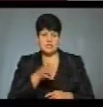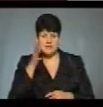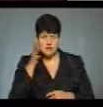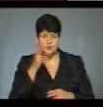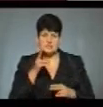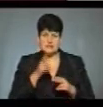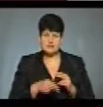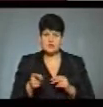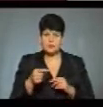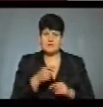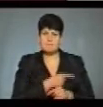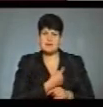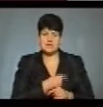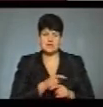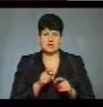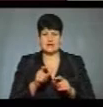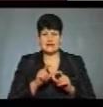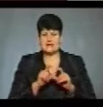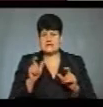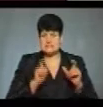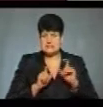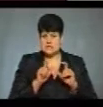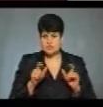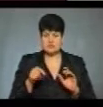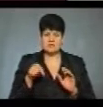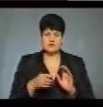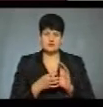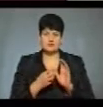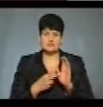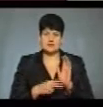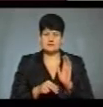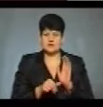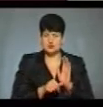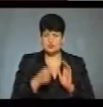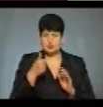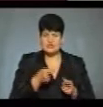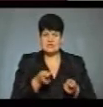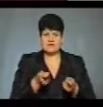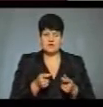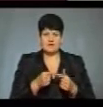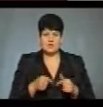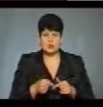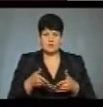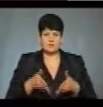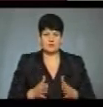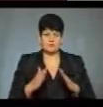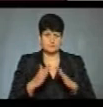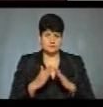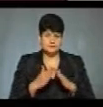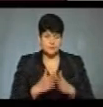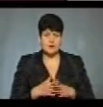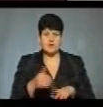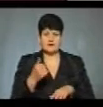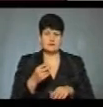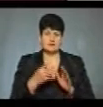Тернопільський медичний інститут. З 1986-го завідувач відділу пологового будинку у Тернополі. З жовтня 2003 року